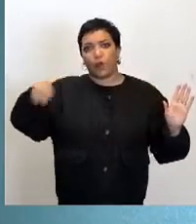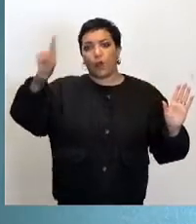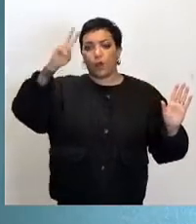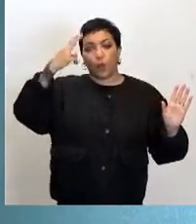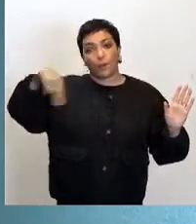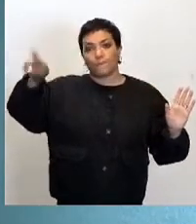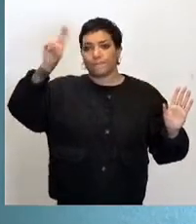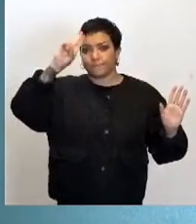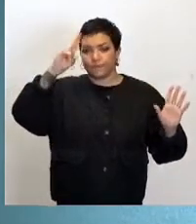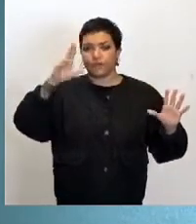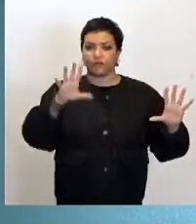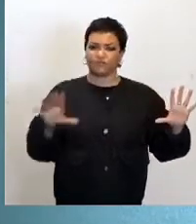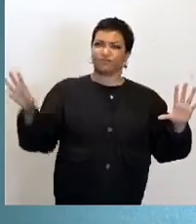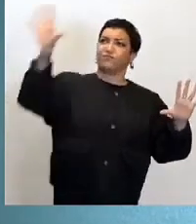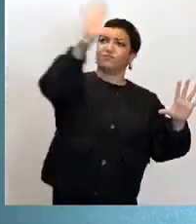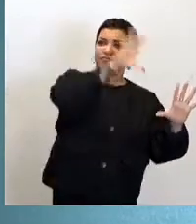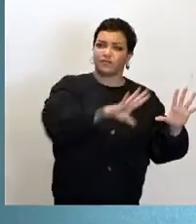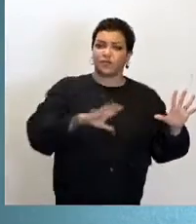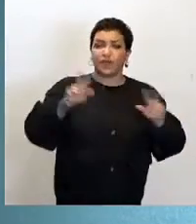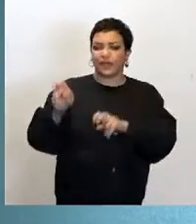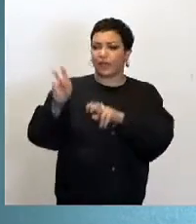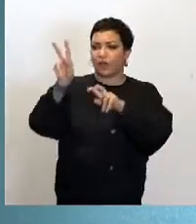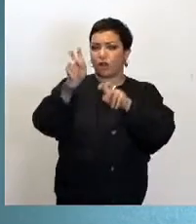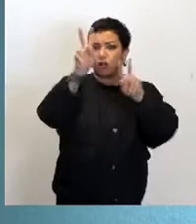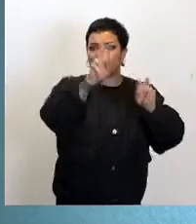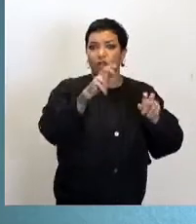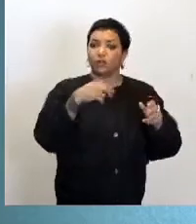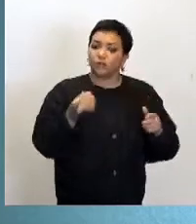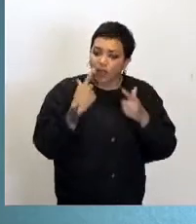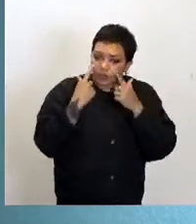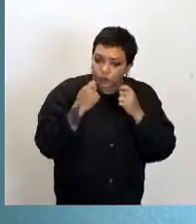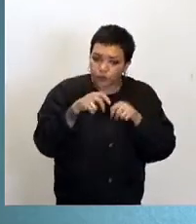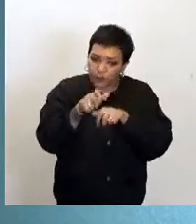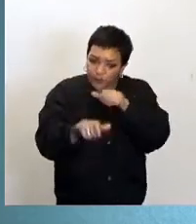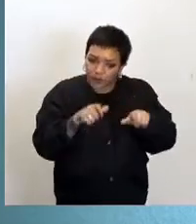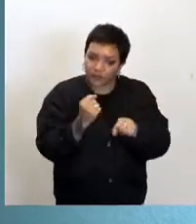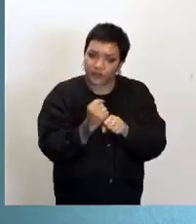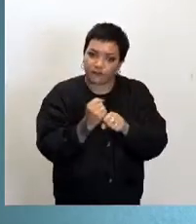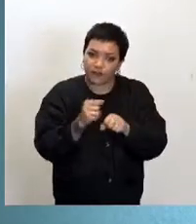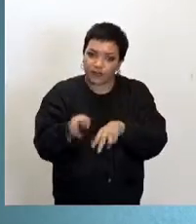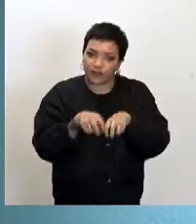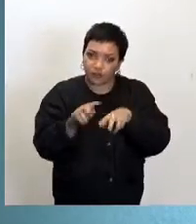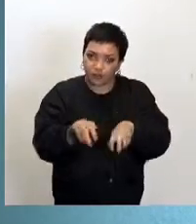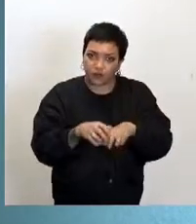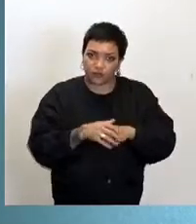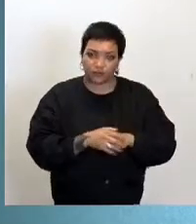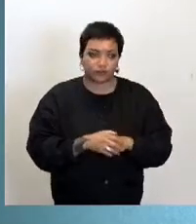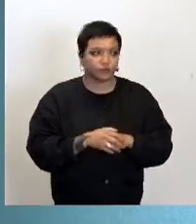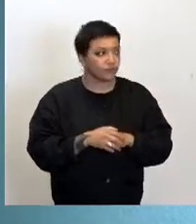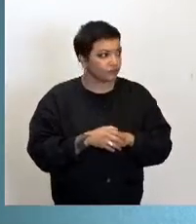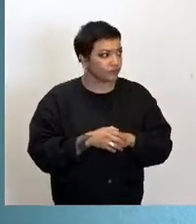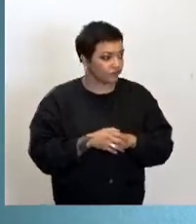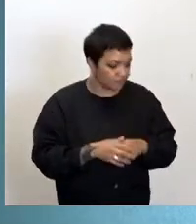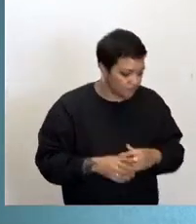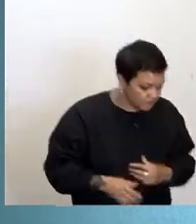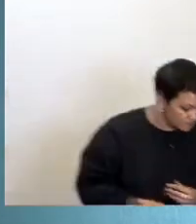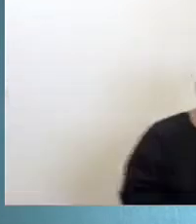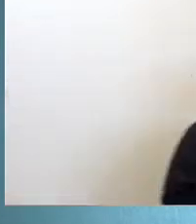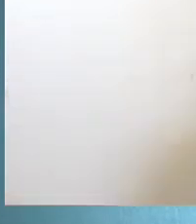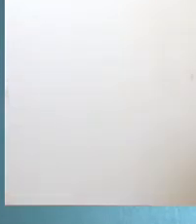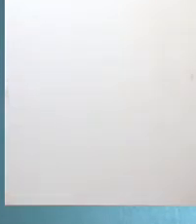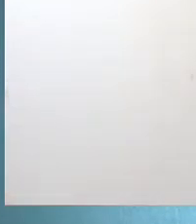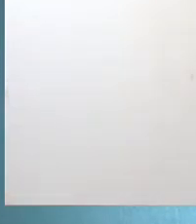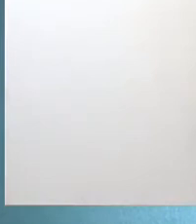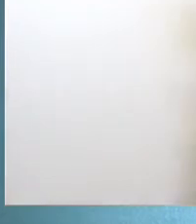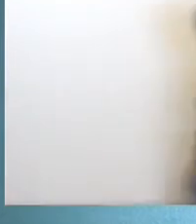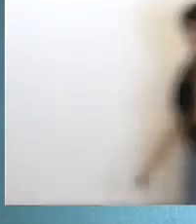d'Europe. Faisons attention aussi à nos agriculteurs. J'ai entendu la notion de fourche et fourchette. Méfions-nous quand